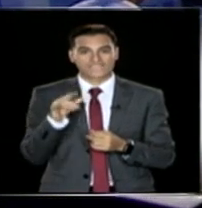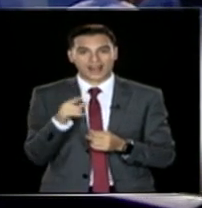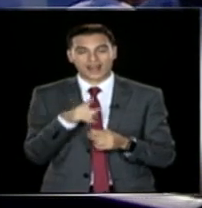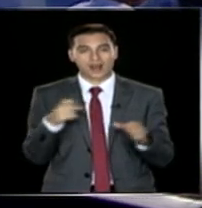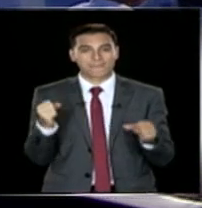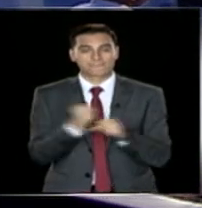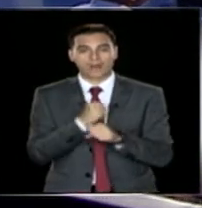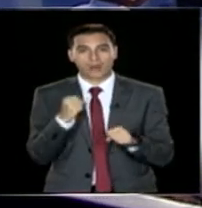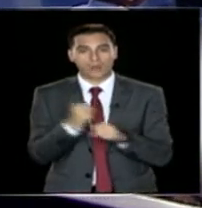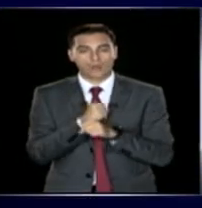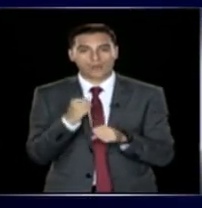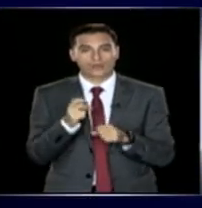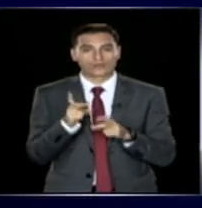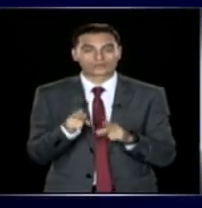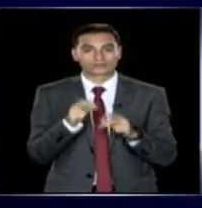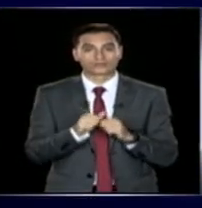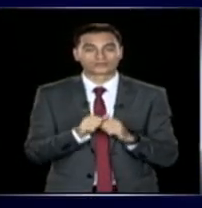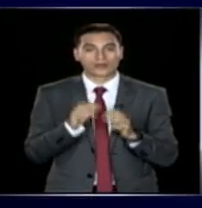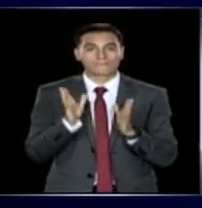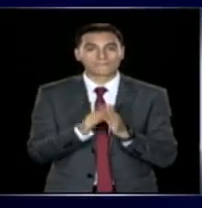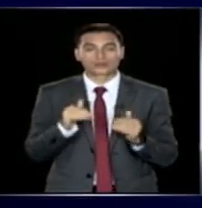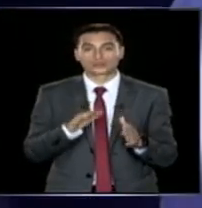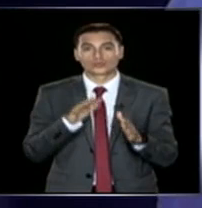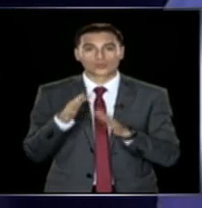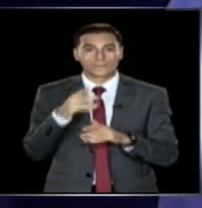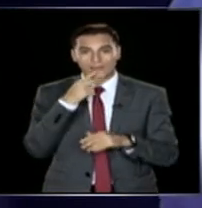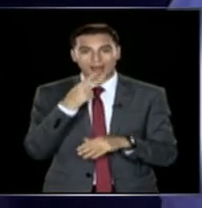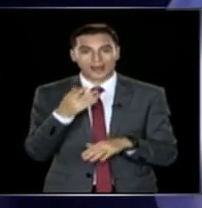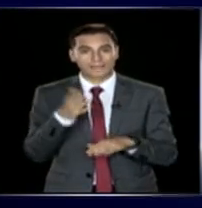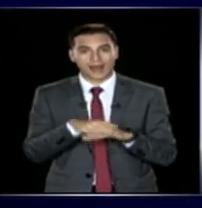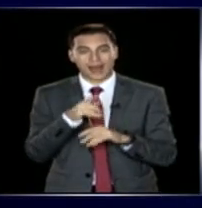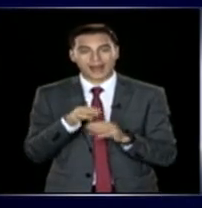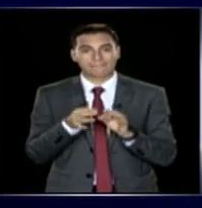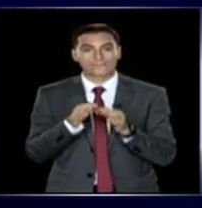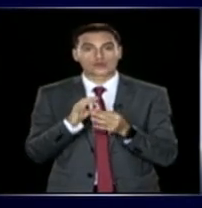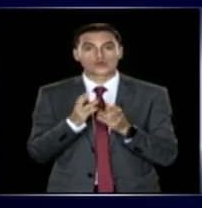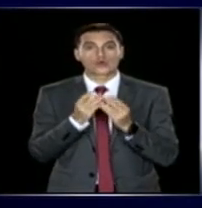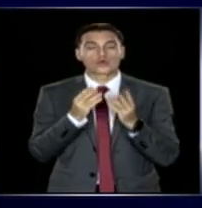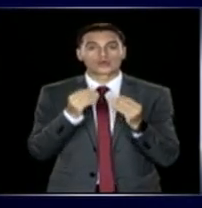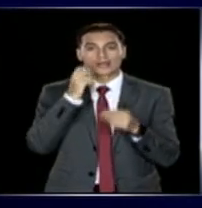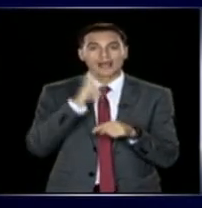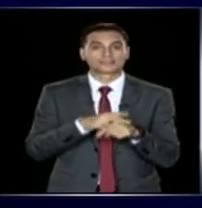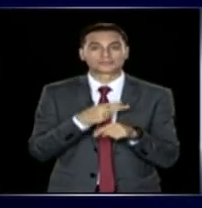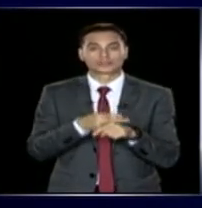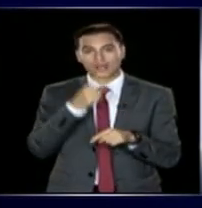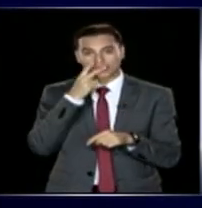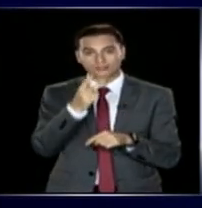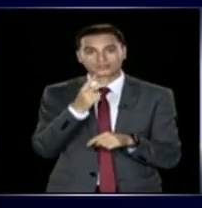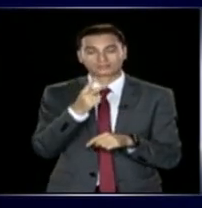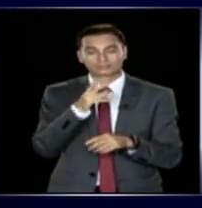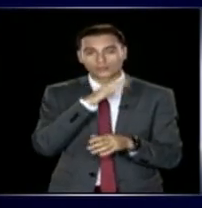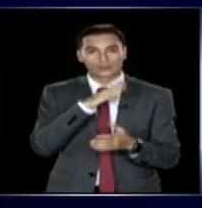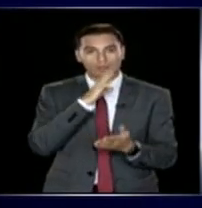موقف يعني مصر كلها بتتكلم عنه. الحمد لله والله. ملايين مشاهدة. صحيح.